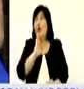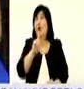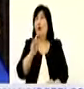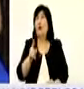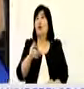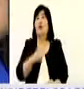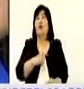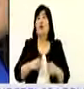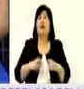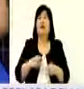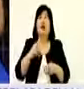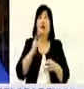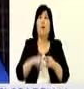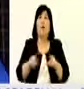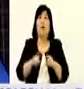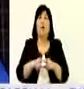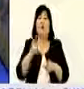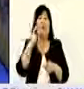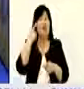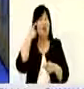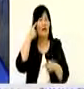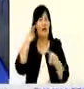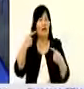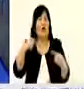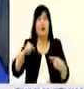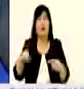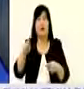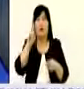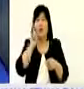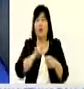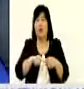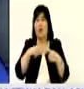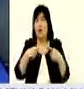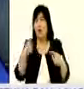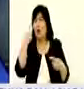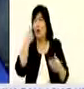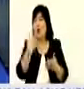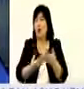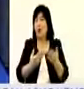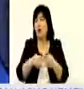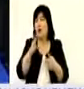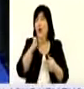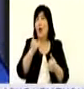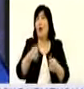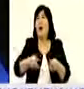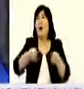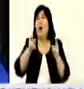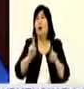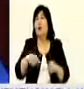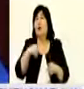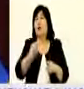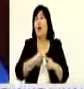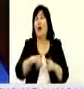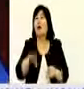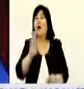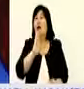сабырын сарқыды. Осылайша ойы сансаққа кеткен құрбылар дем арасында түрлі жорамал жасап үлгереді. Ал Шынтуайтында әлгі